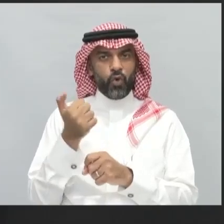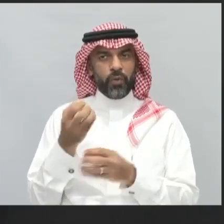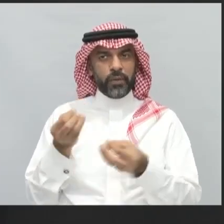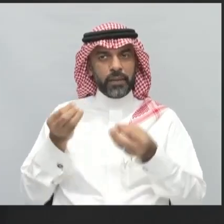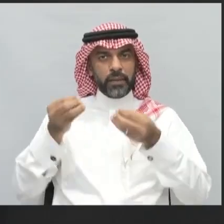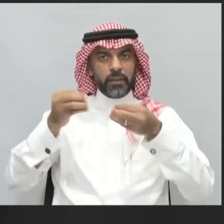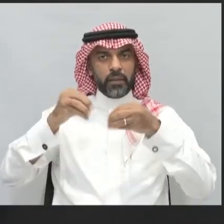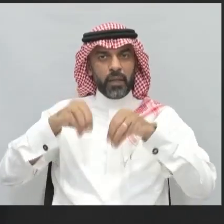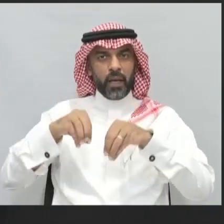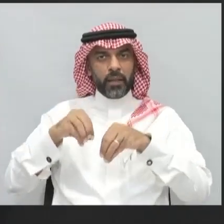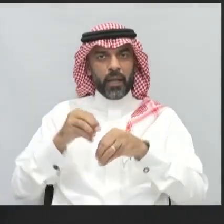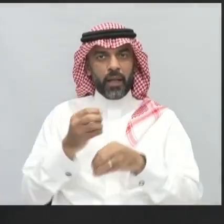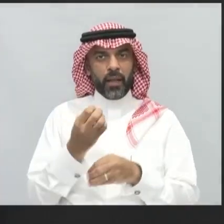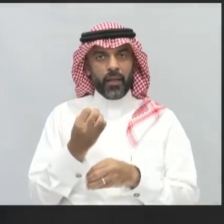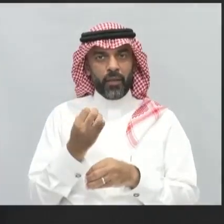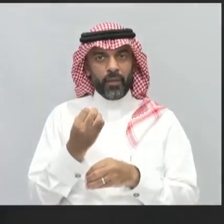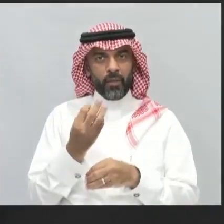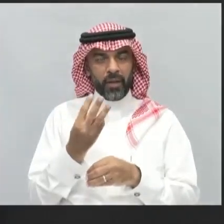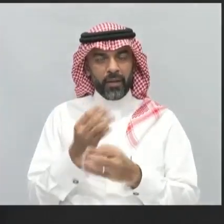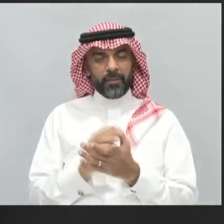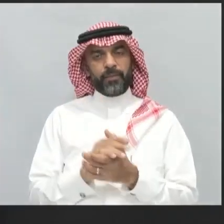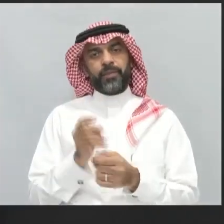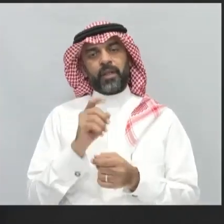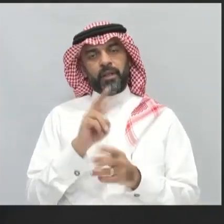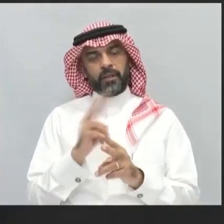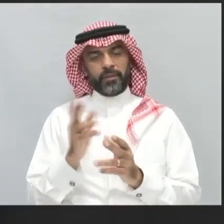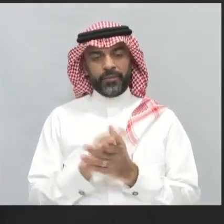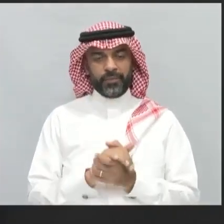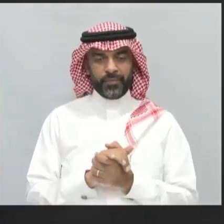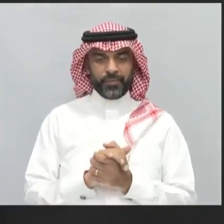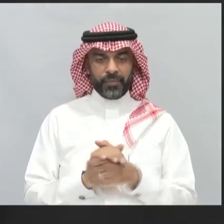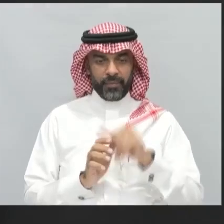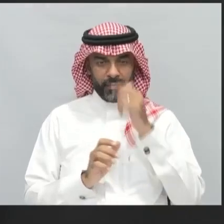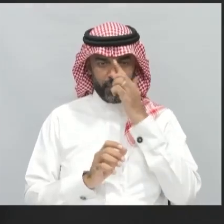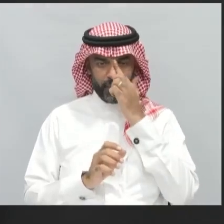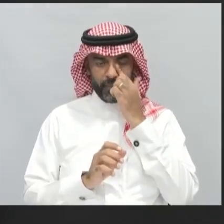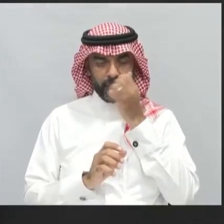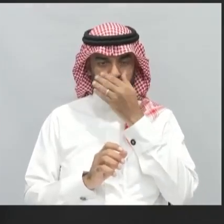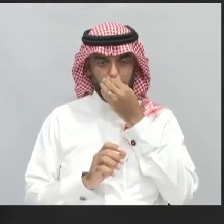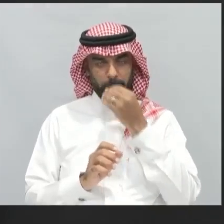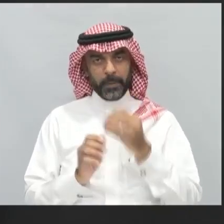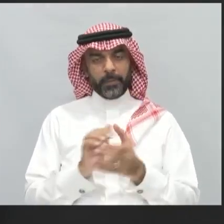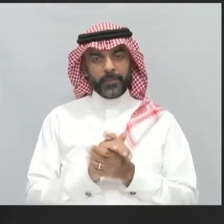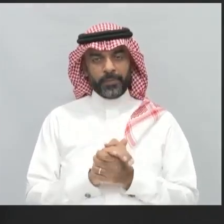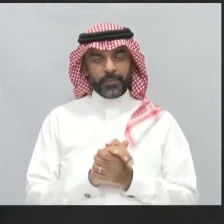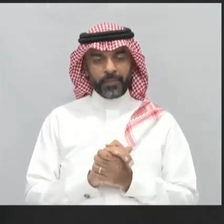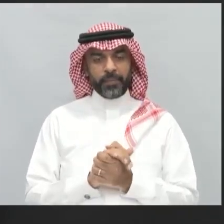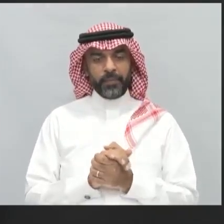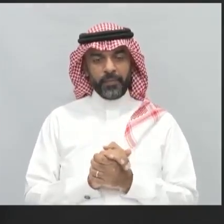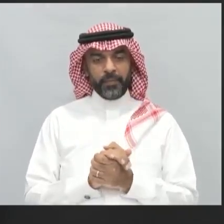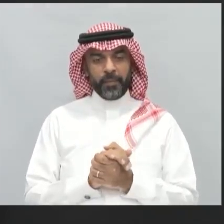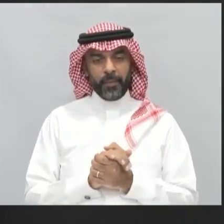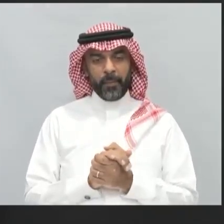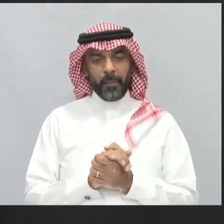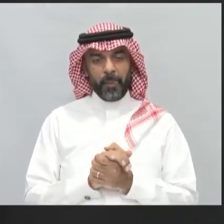رمى ما اصل هذه الالف اصلها يا احسنتم ويظهر الاصل في العل الفعل المضارع عندما نقول يرمي اذا ظهر